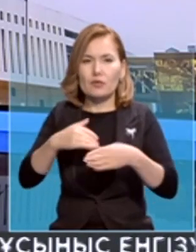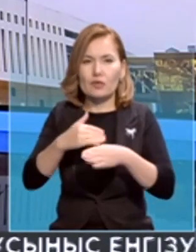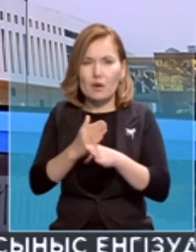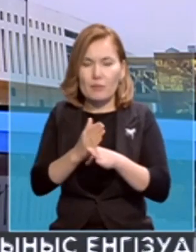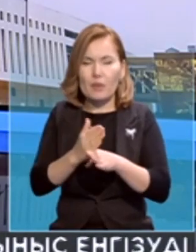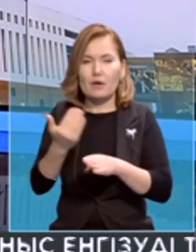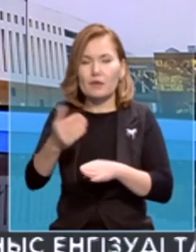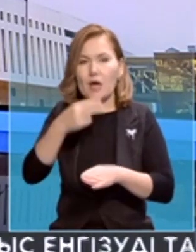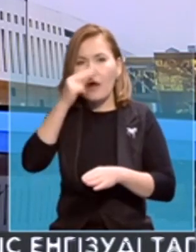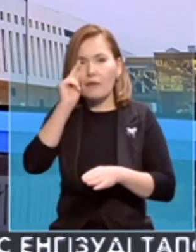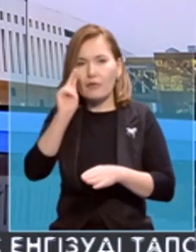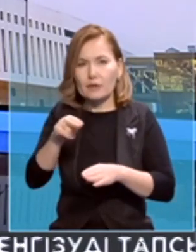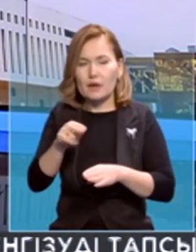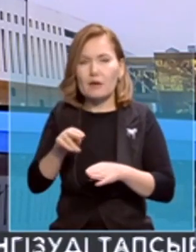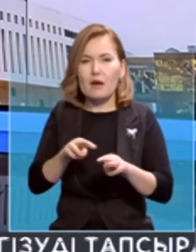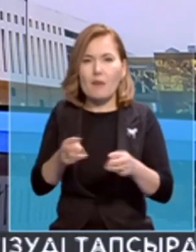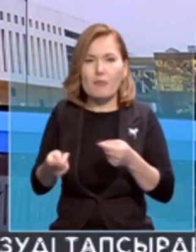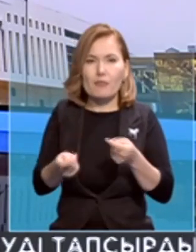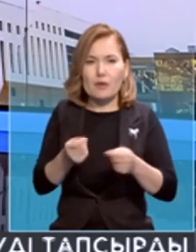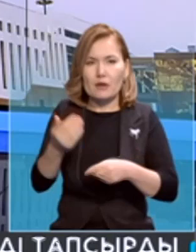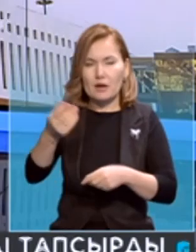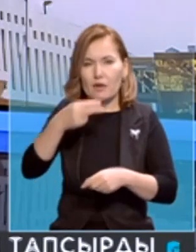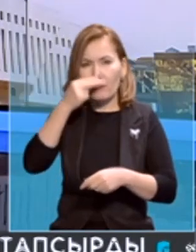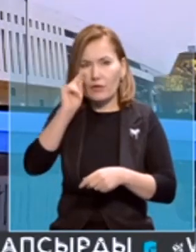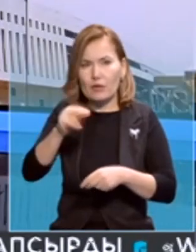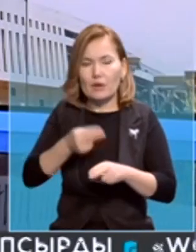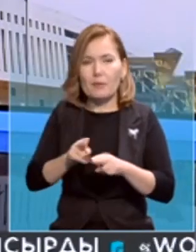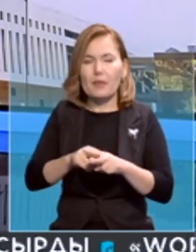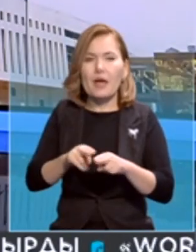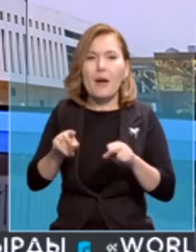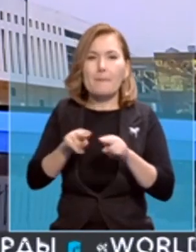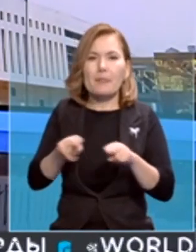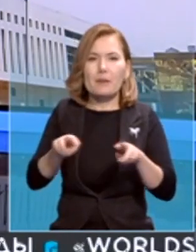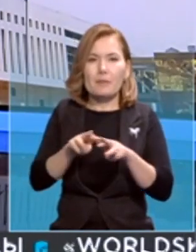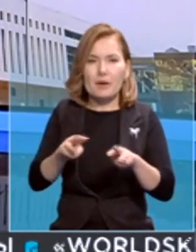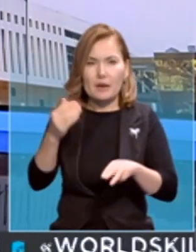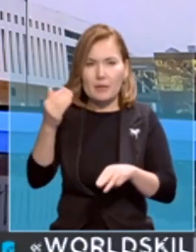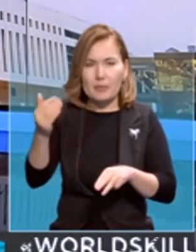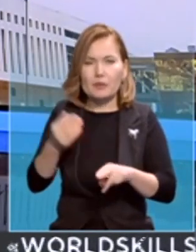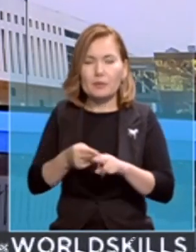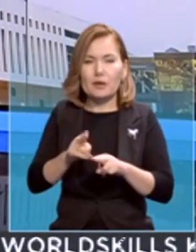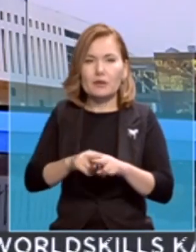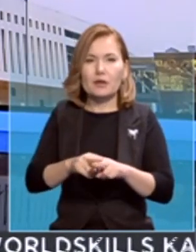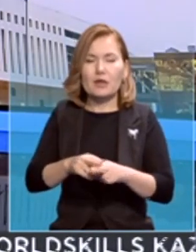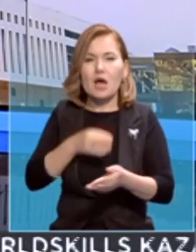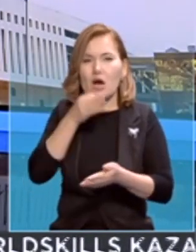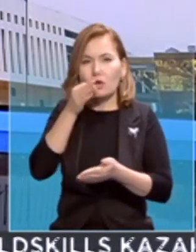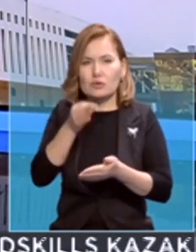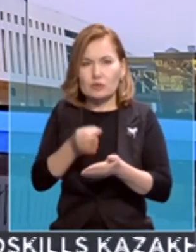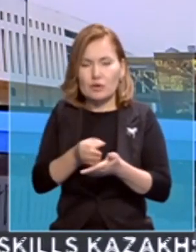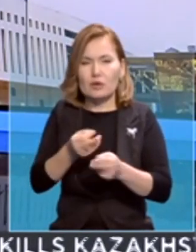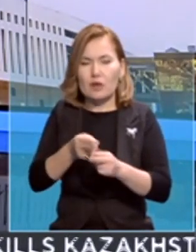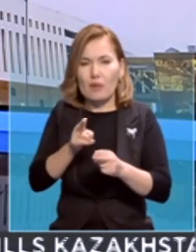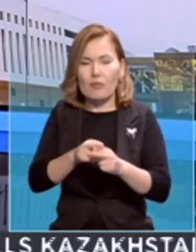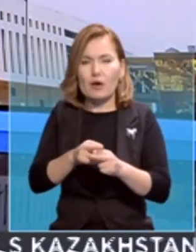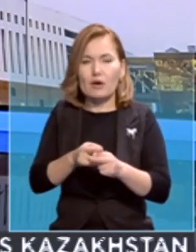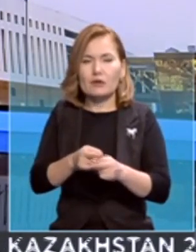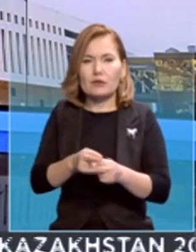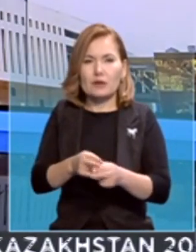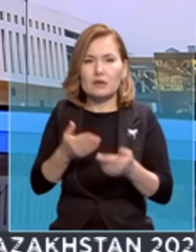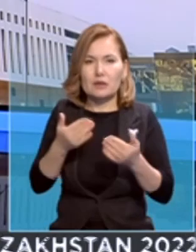кезинде орундамаган аткаруучу бийликти кинелади. Ары жыйында премьер-министр Алихан Смаиловко күтпөгөн жерден ашык сурак коюп